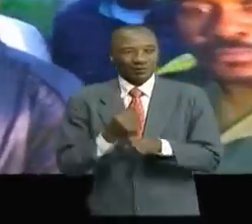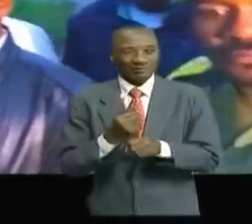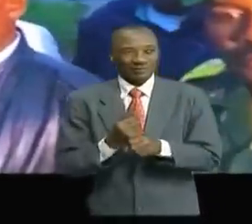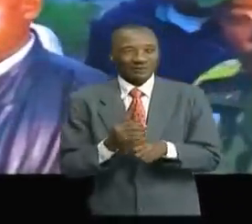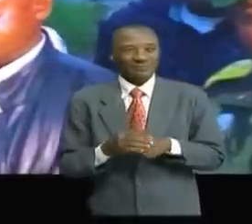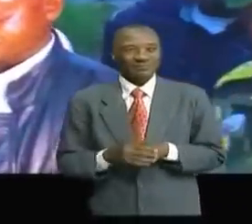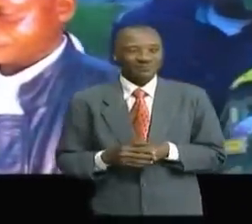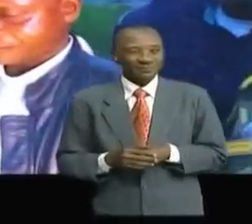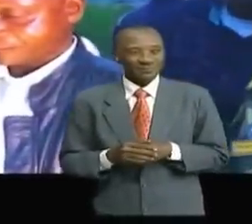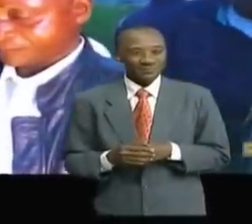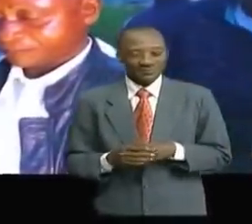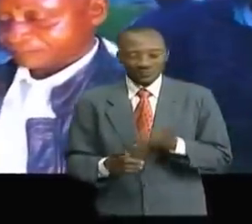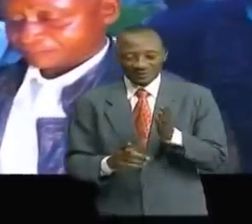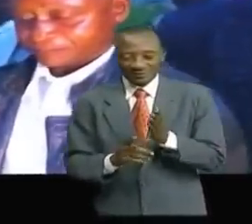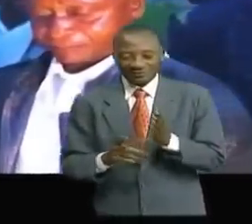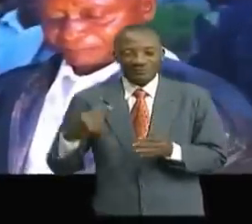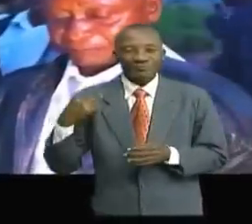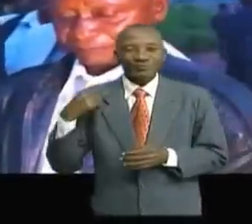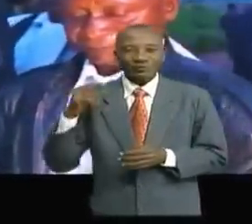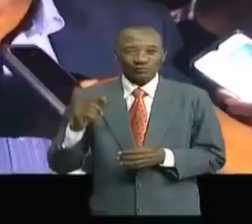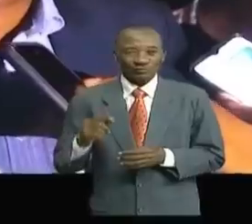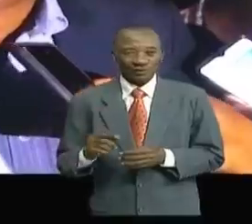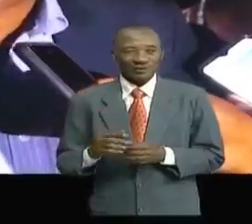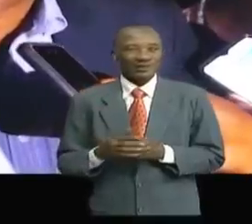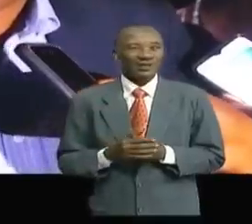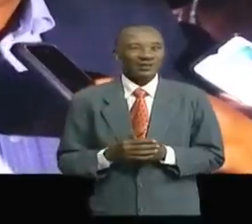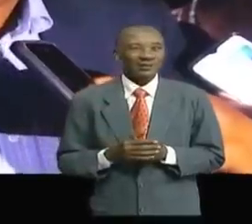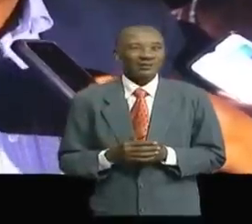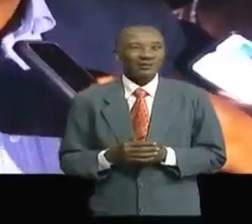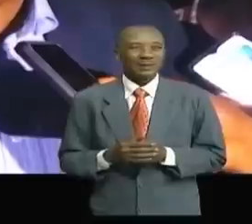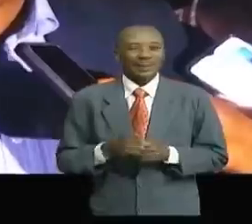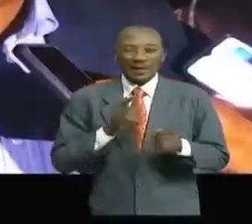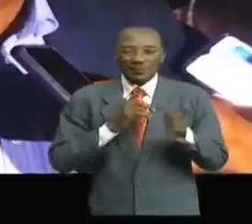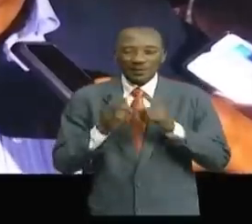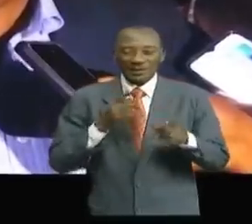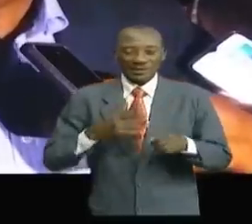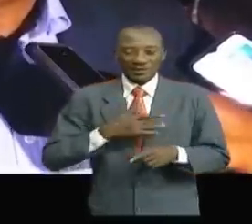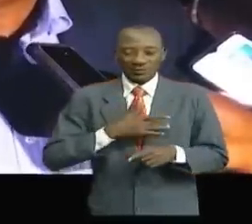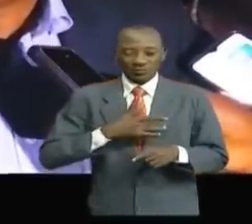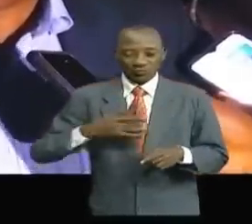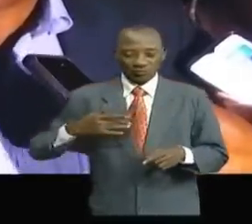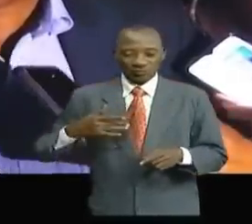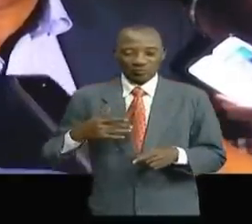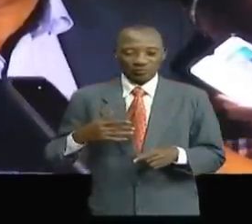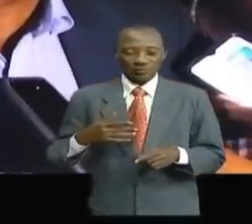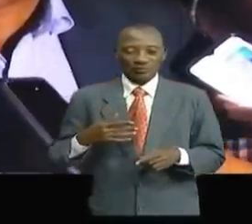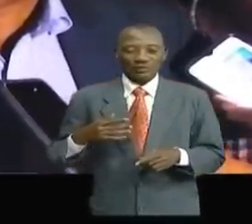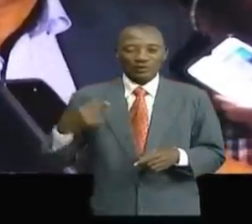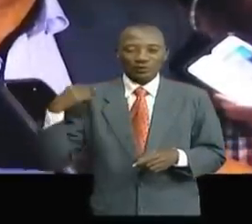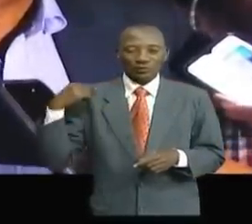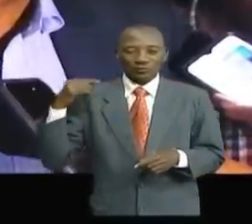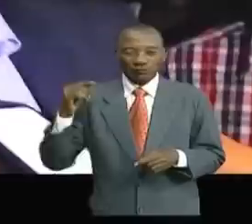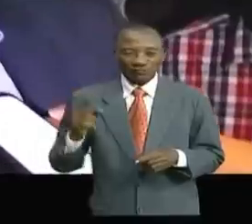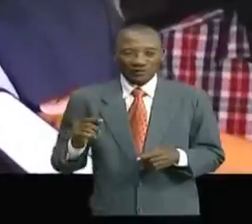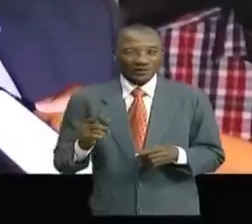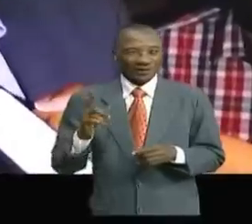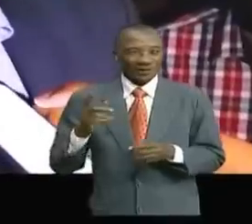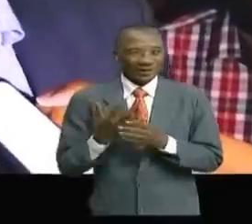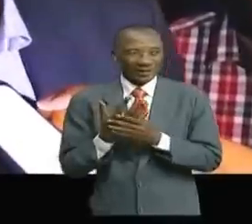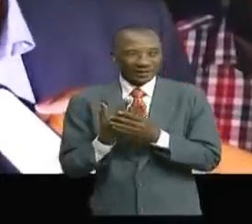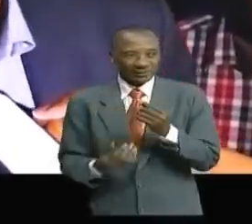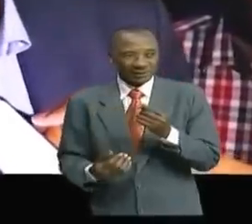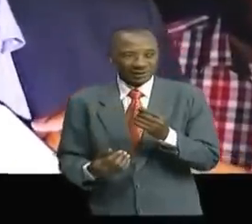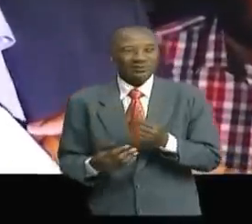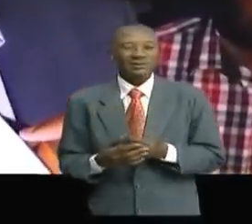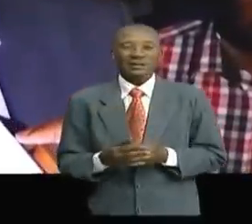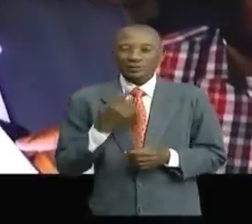profité de l'occasion pour présenter au nom du gouverneur Dieudonné Pierre Toutkot les condoléances les plus attristées à toutes